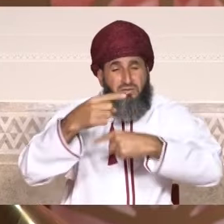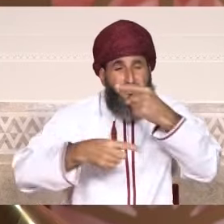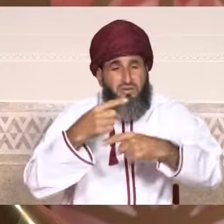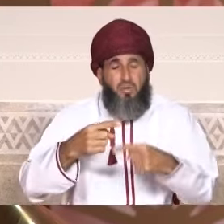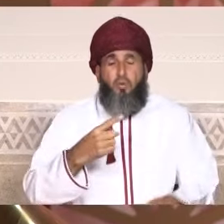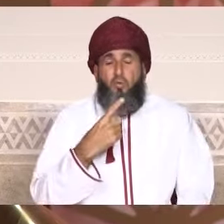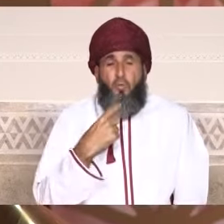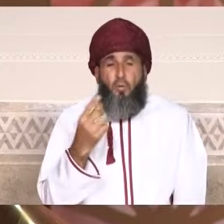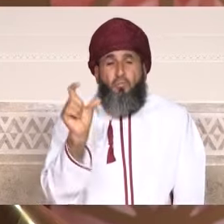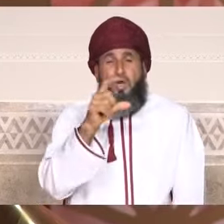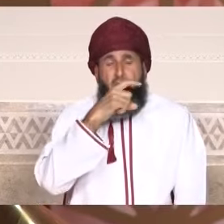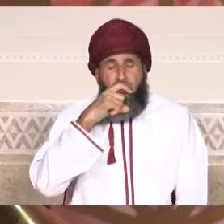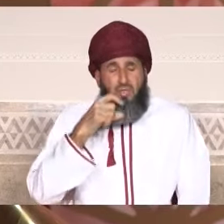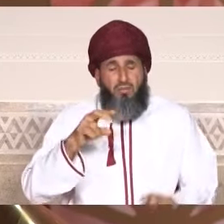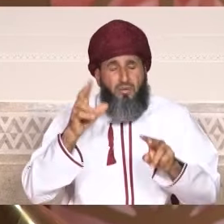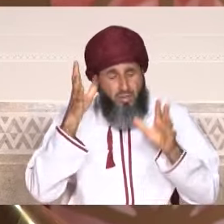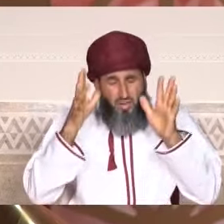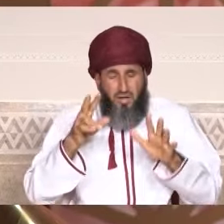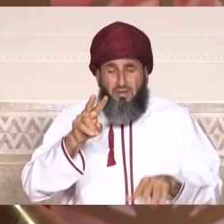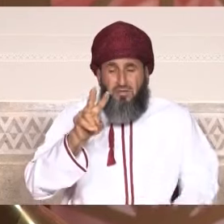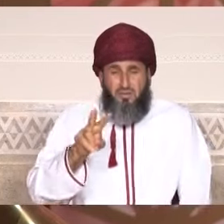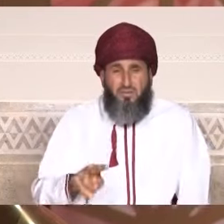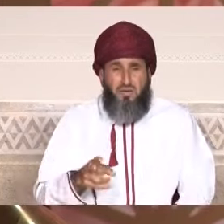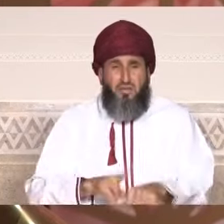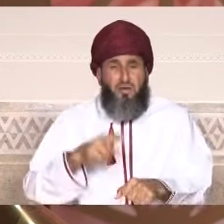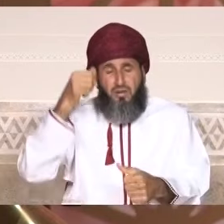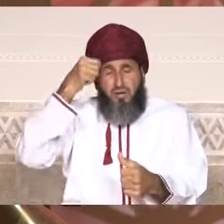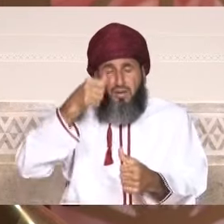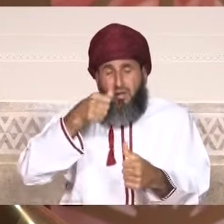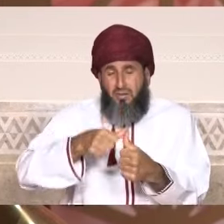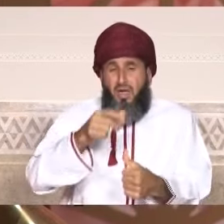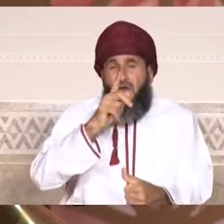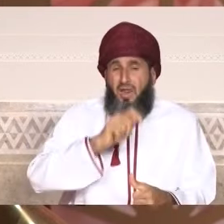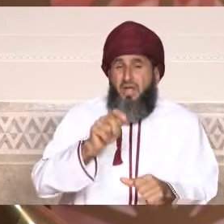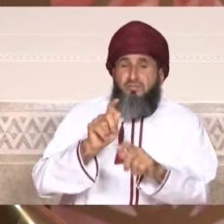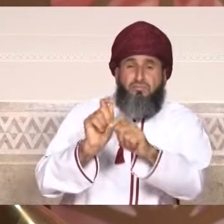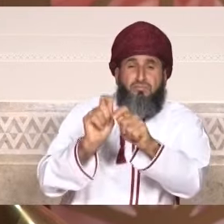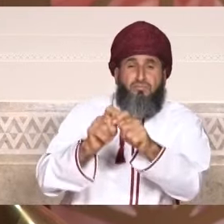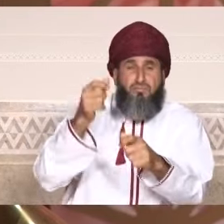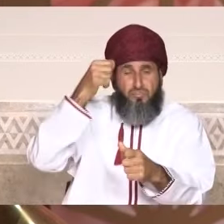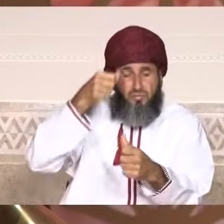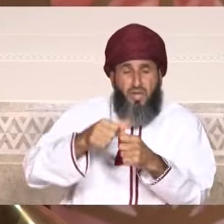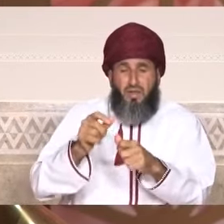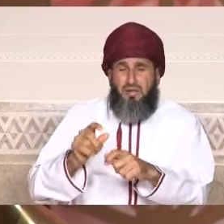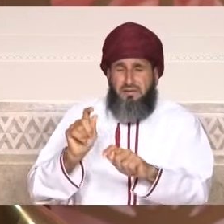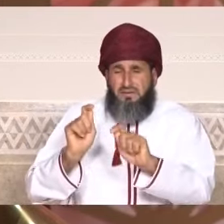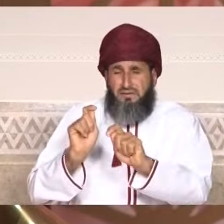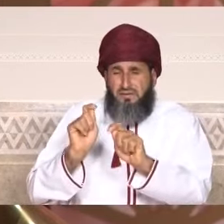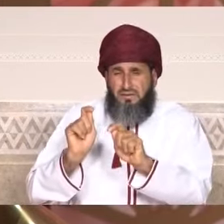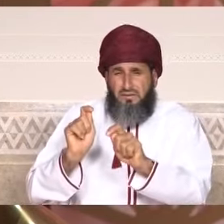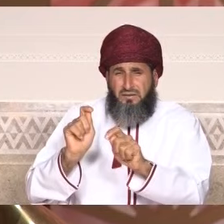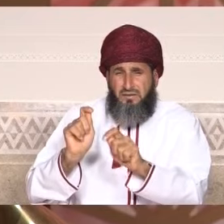والإقبال. كذلك لا بد من التذكير والترغيب بين الفترة والأخرى، ف